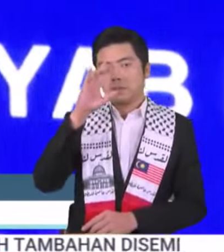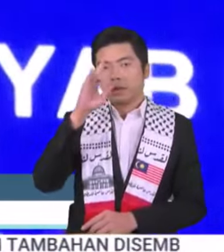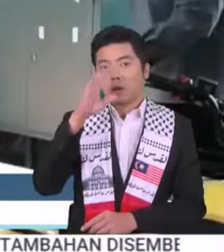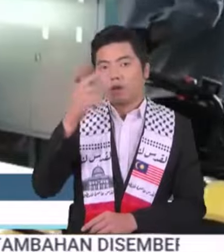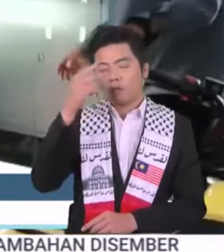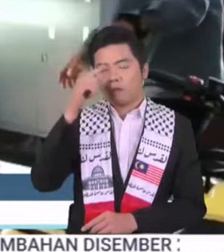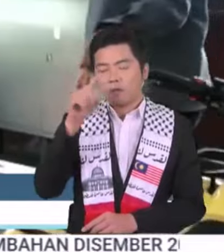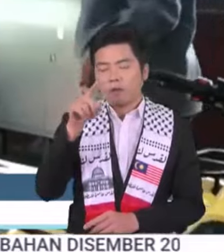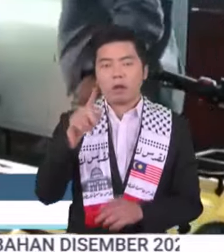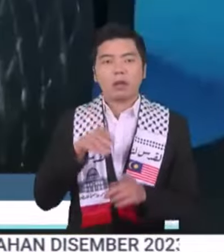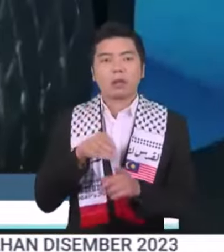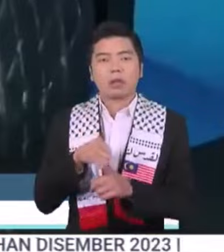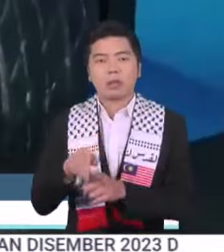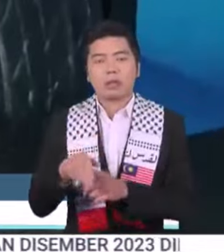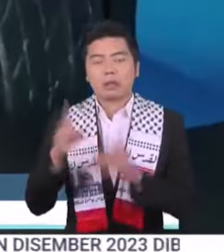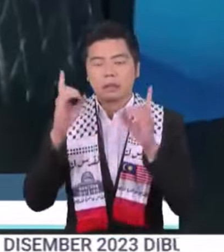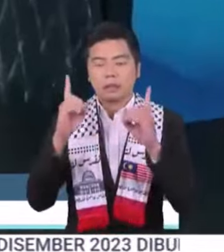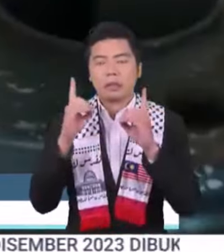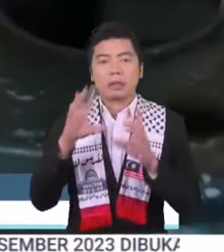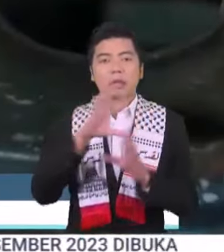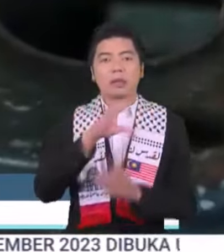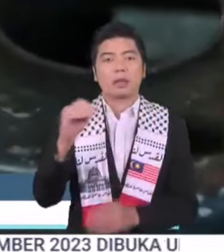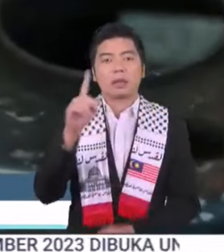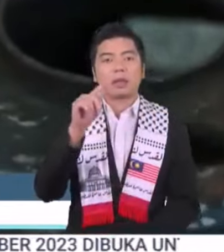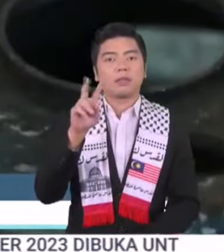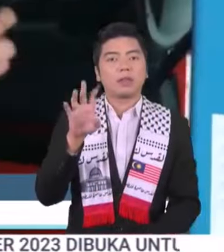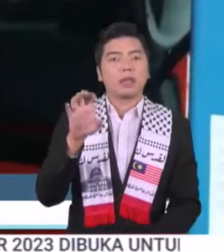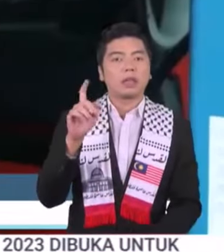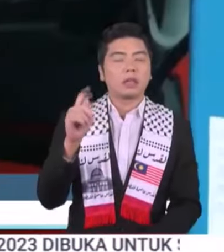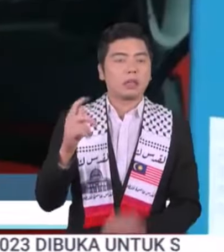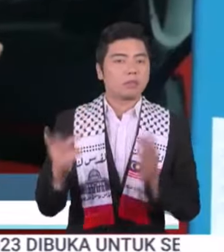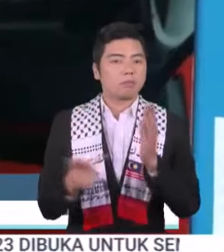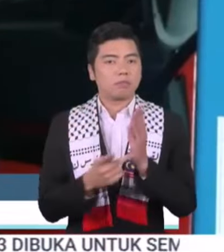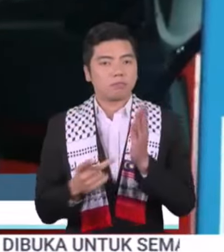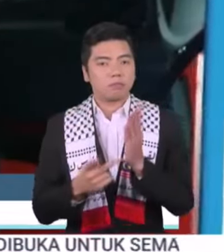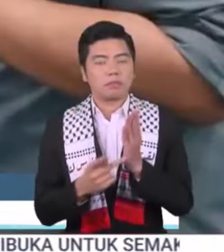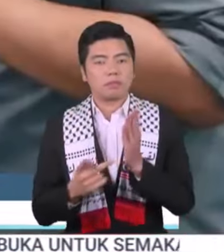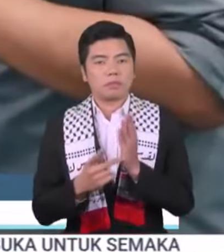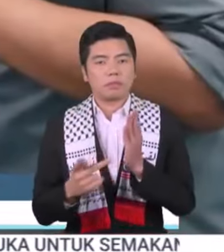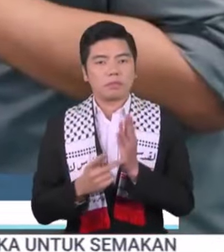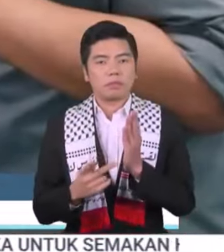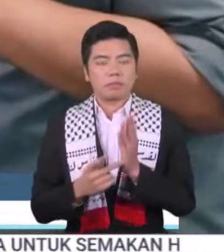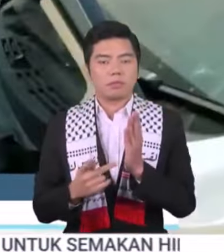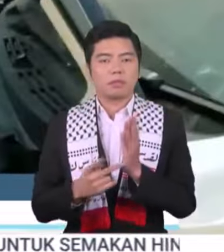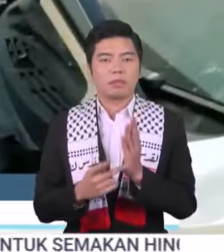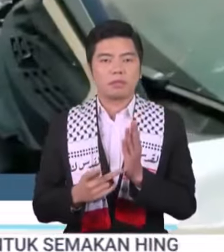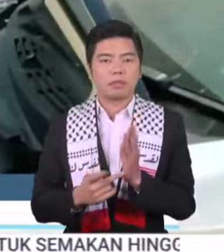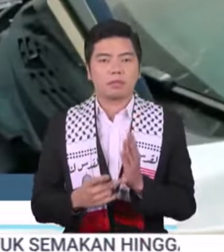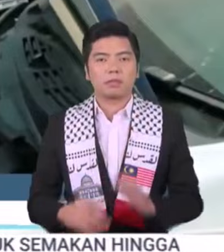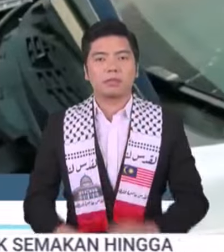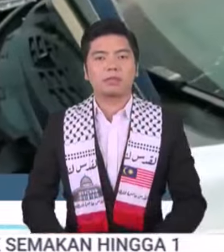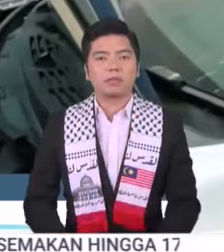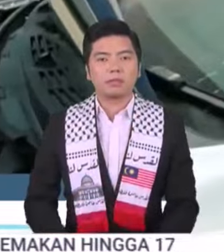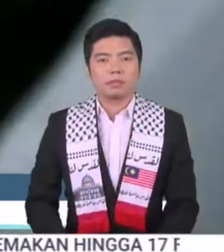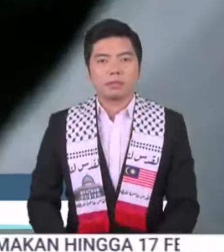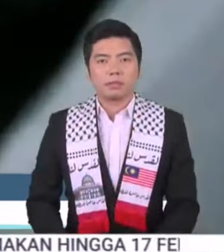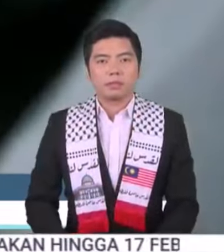India dalam menceburi bidang pendidikan dan latihan teknikal dan vokasional TVET berteknologi tinggi.